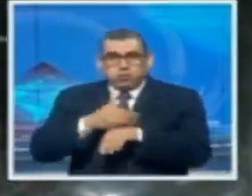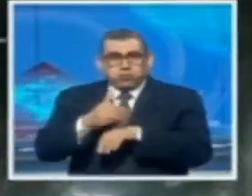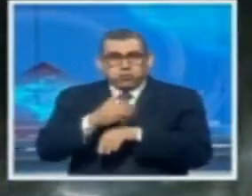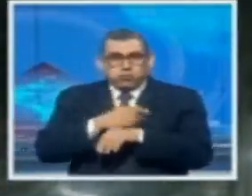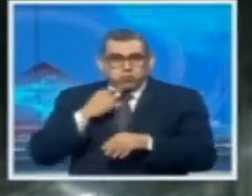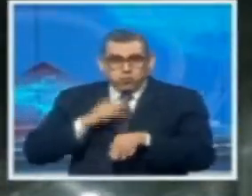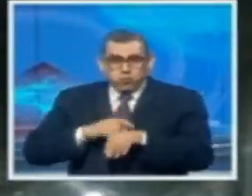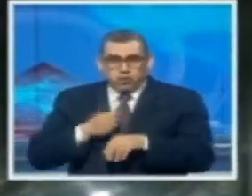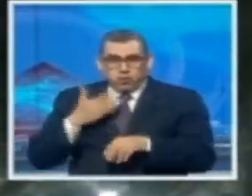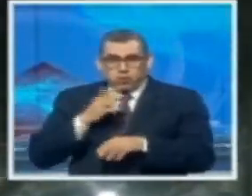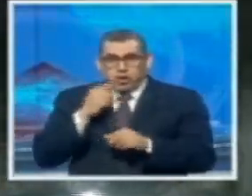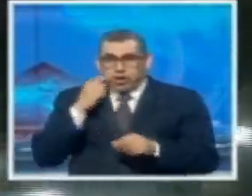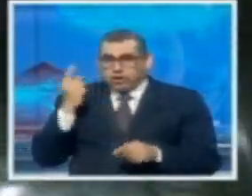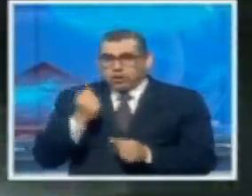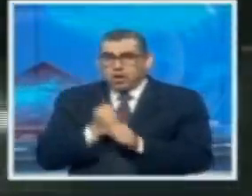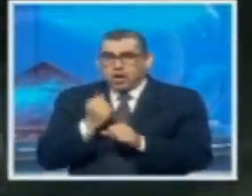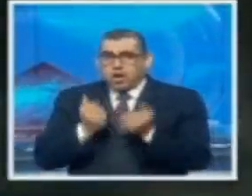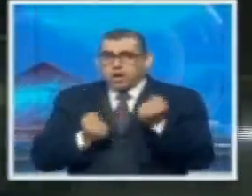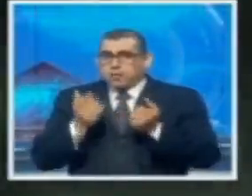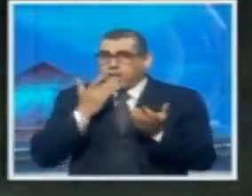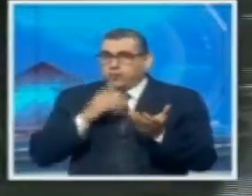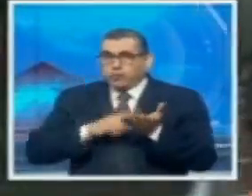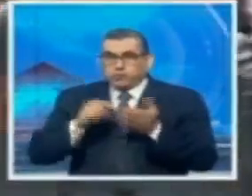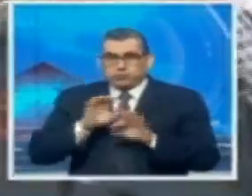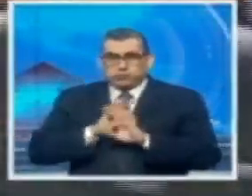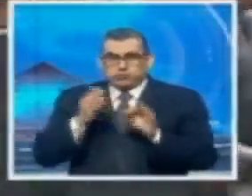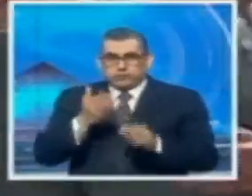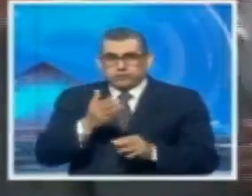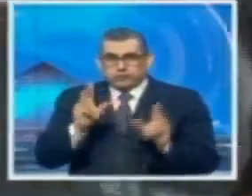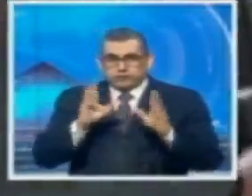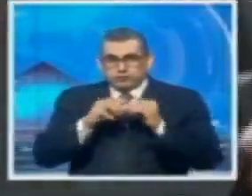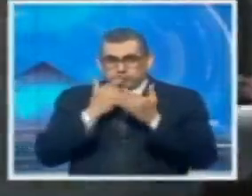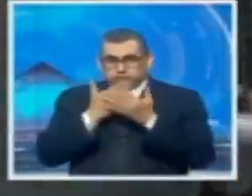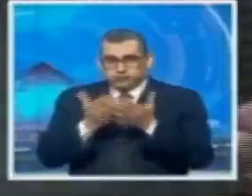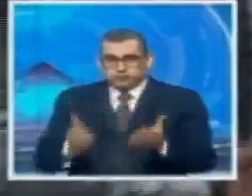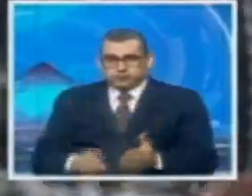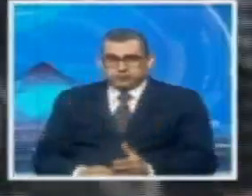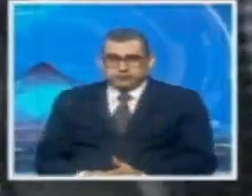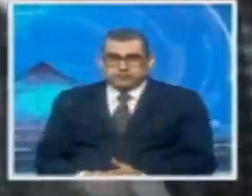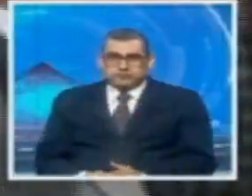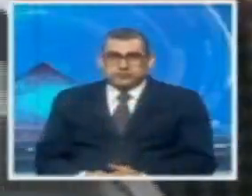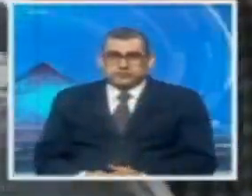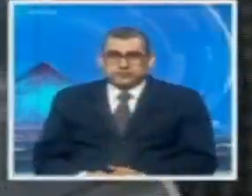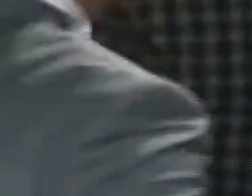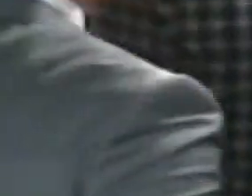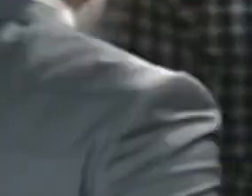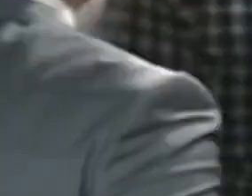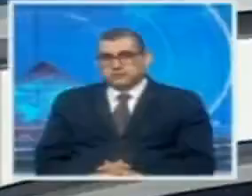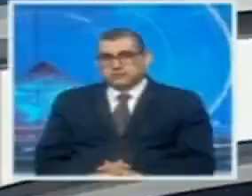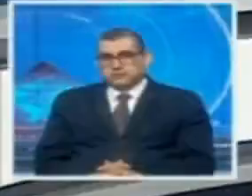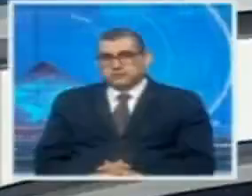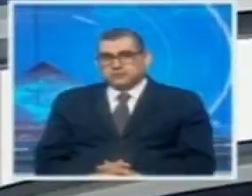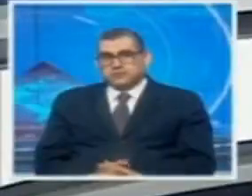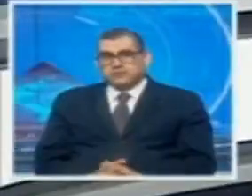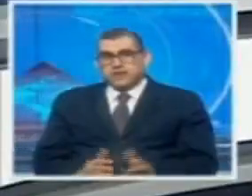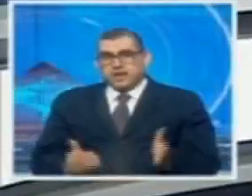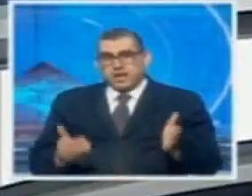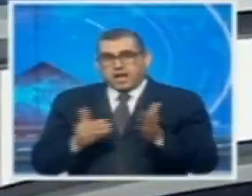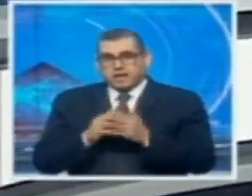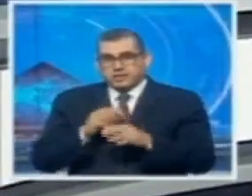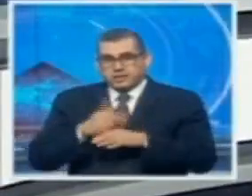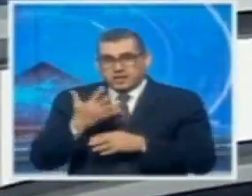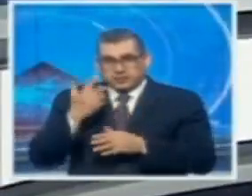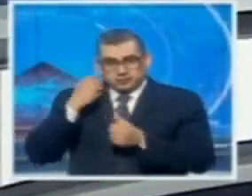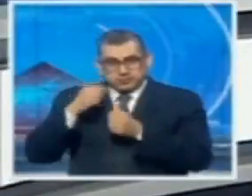منه في البحث عن وسيلة مواصلات. سوزان مصطفى، التلفزيون المصري. نهاية الخامسة إلى